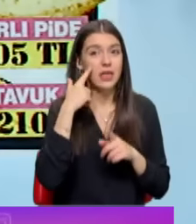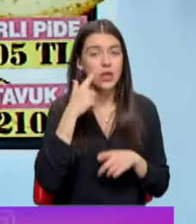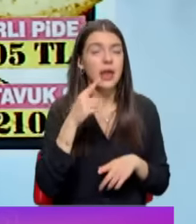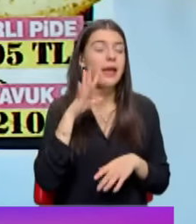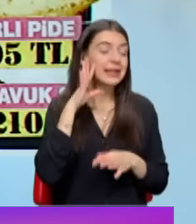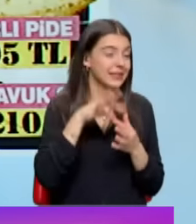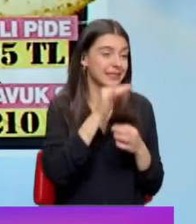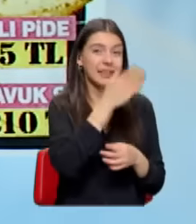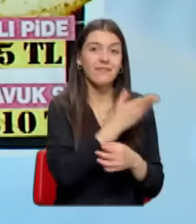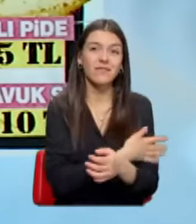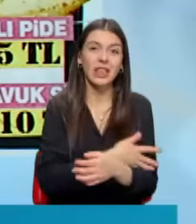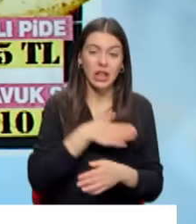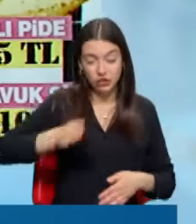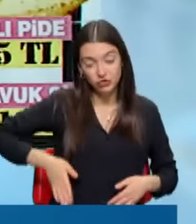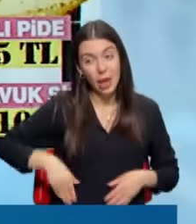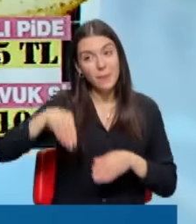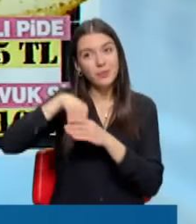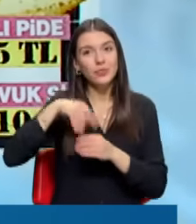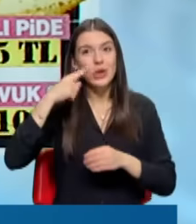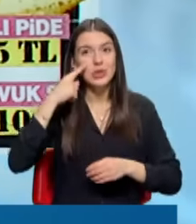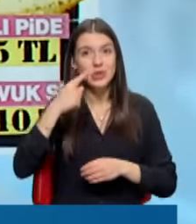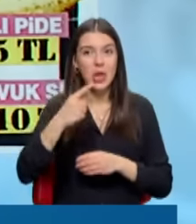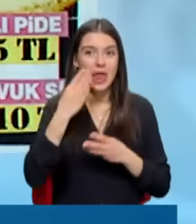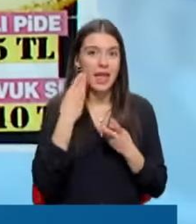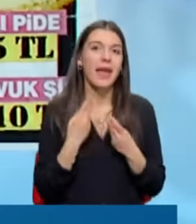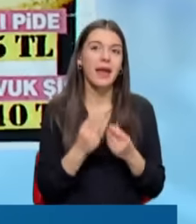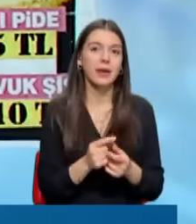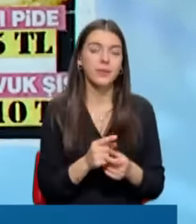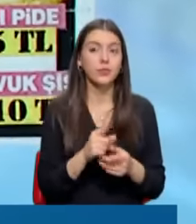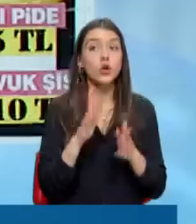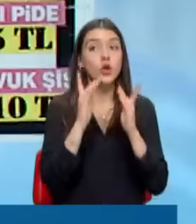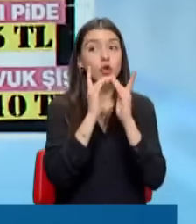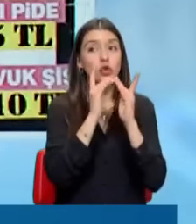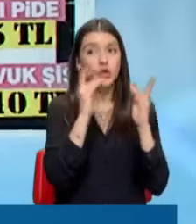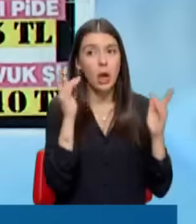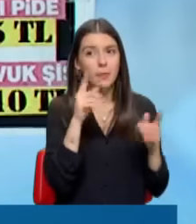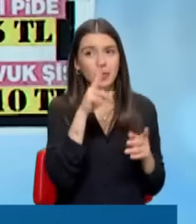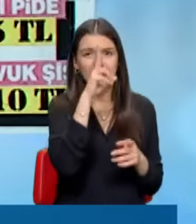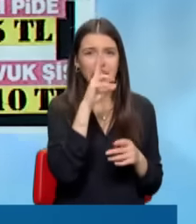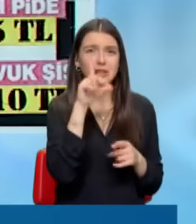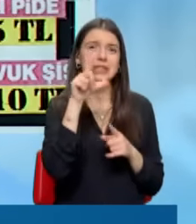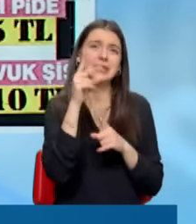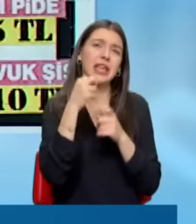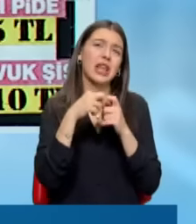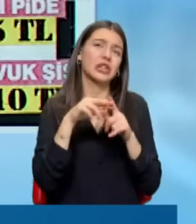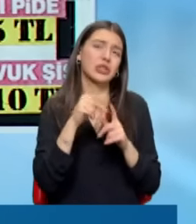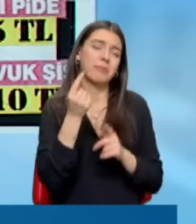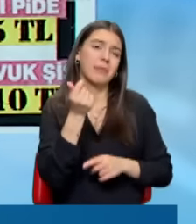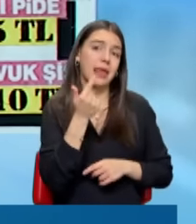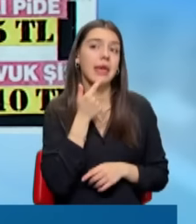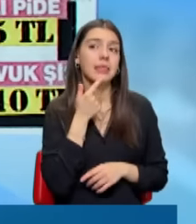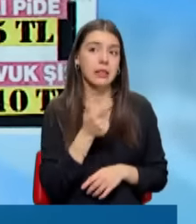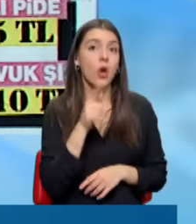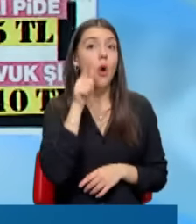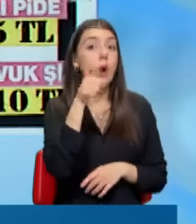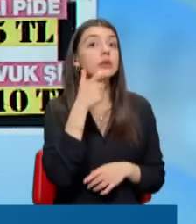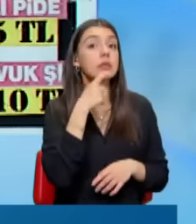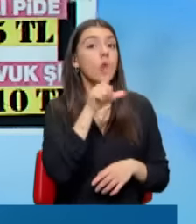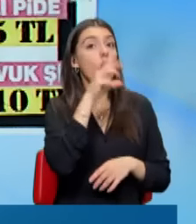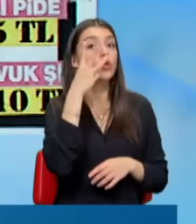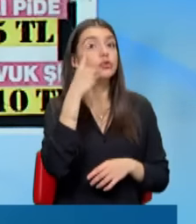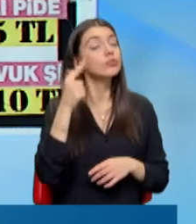eriyor. Erdoğan'ın 2 yıl önce köprü geçiş ücretini açıklarken 200 liracık dediği parayla o yıl